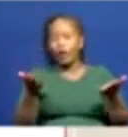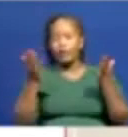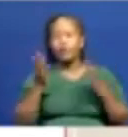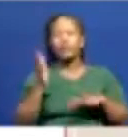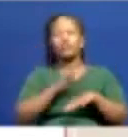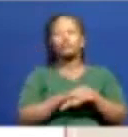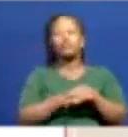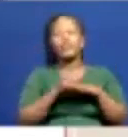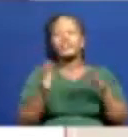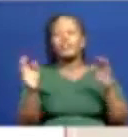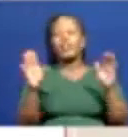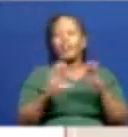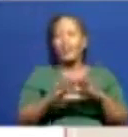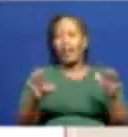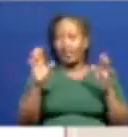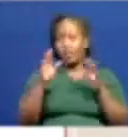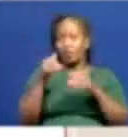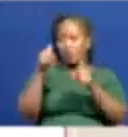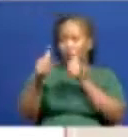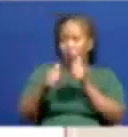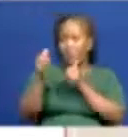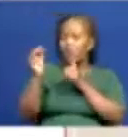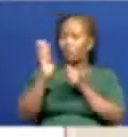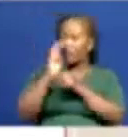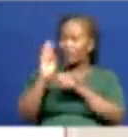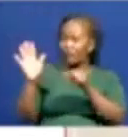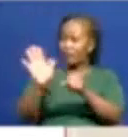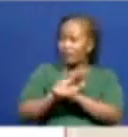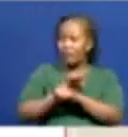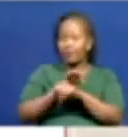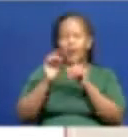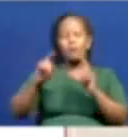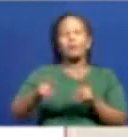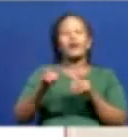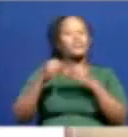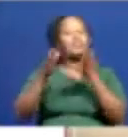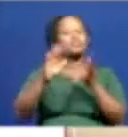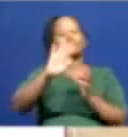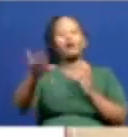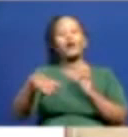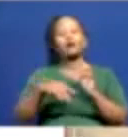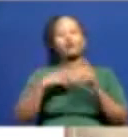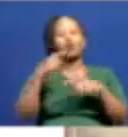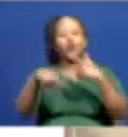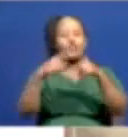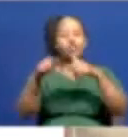zetu zenye zimeingia kwa maji zirudi ili tupate kulima.